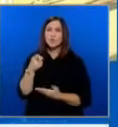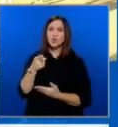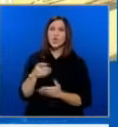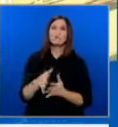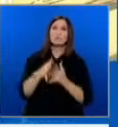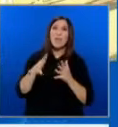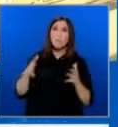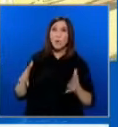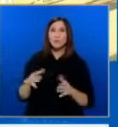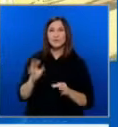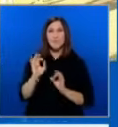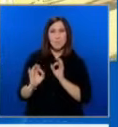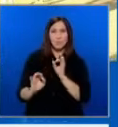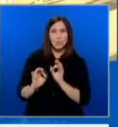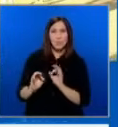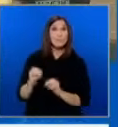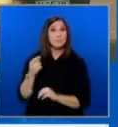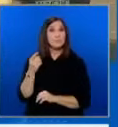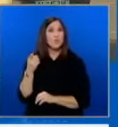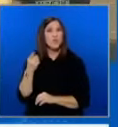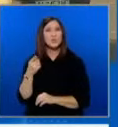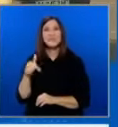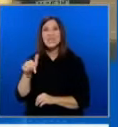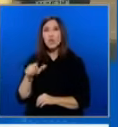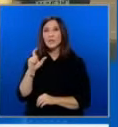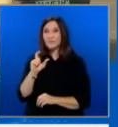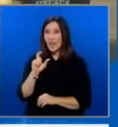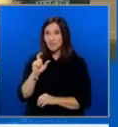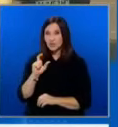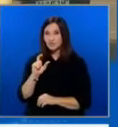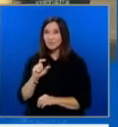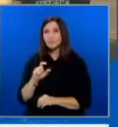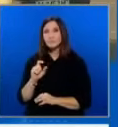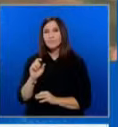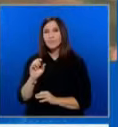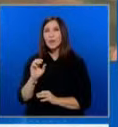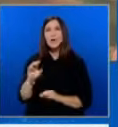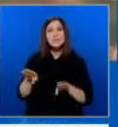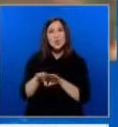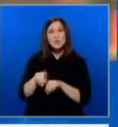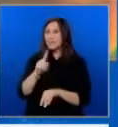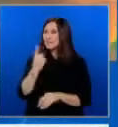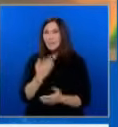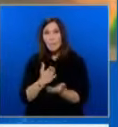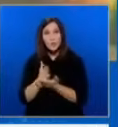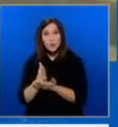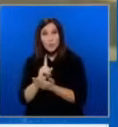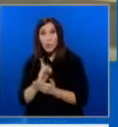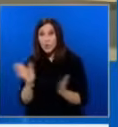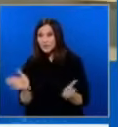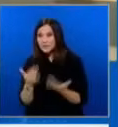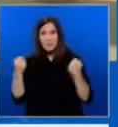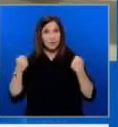все повече наподобява този с Георги Семерджиев. Сходствата са не само в начина, по който е